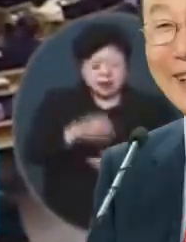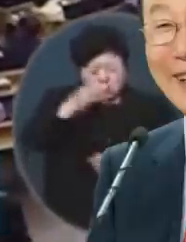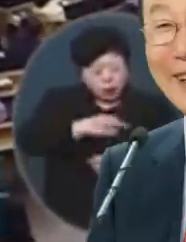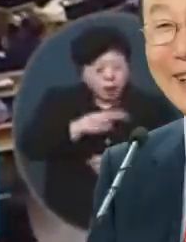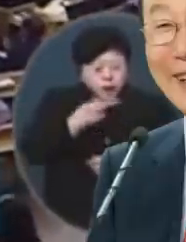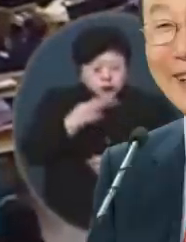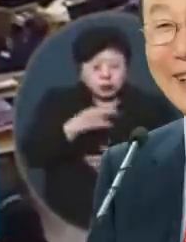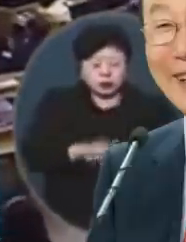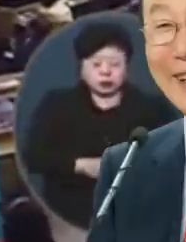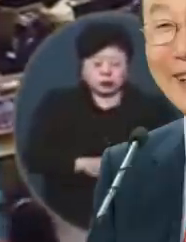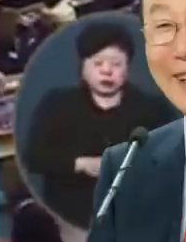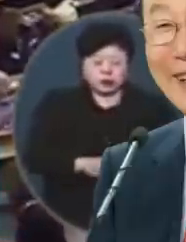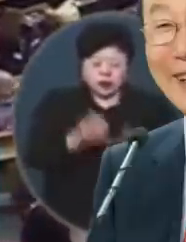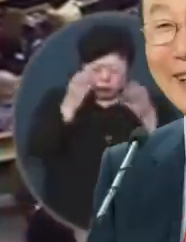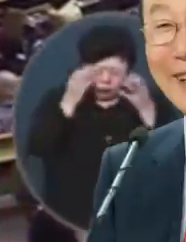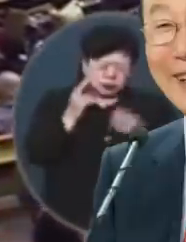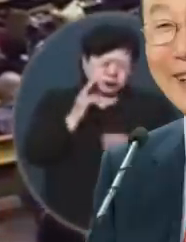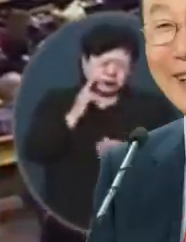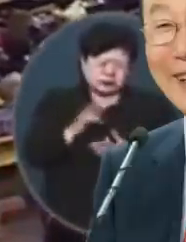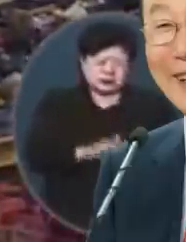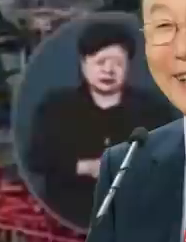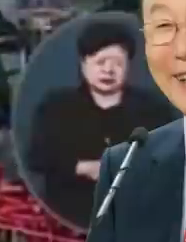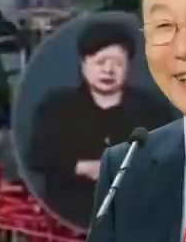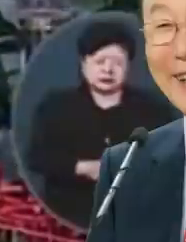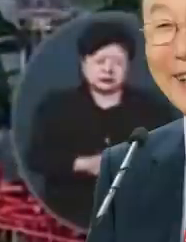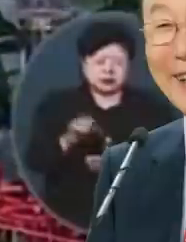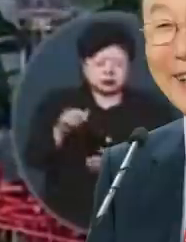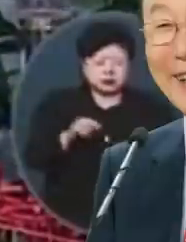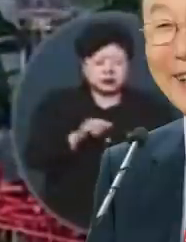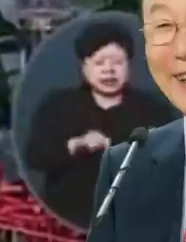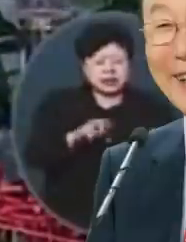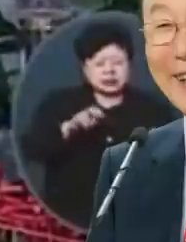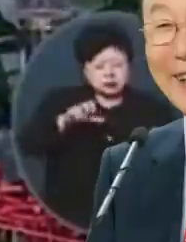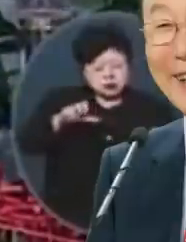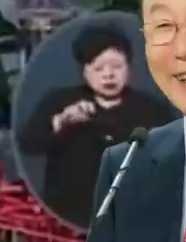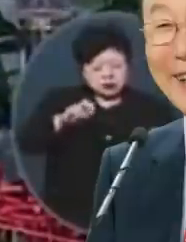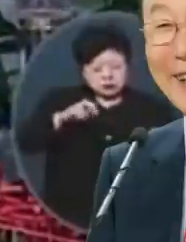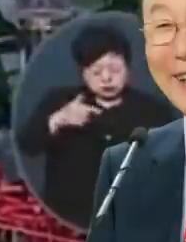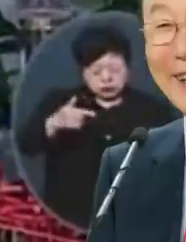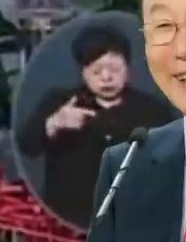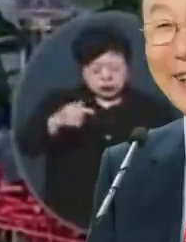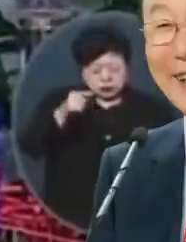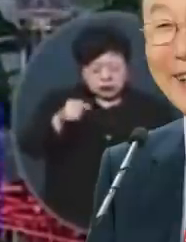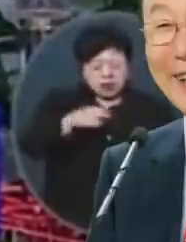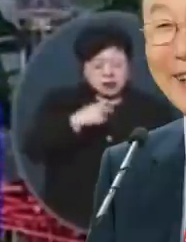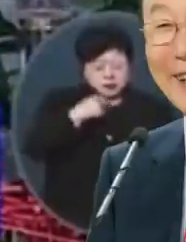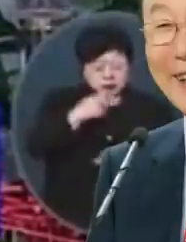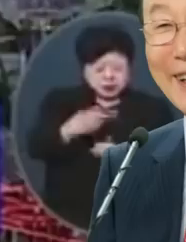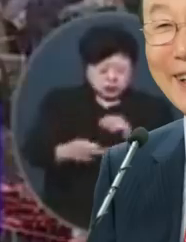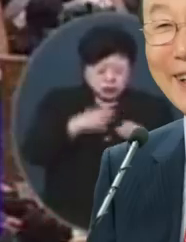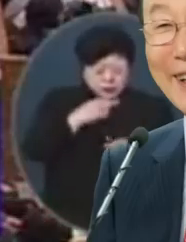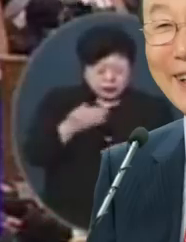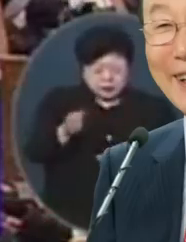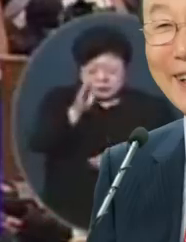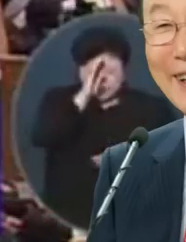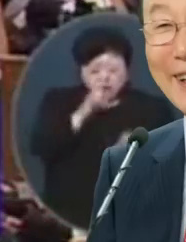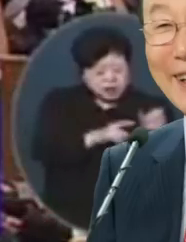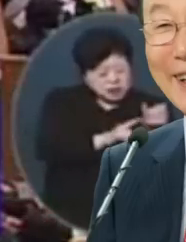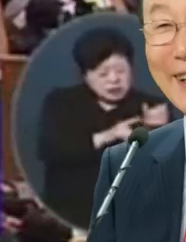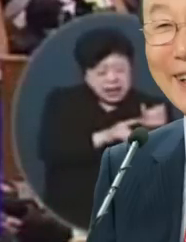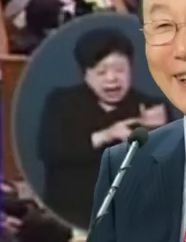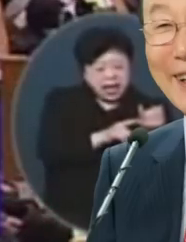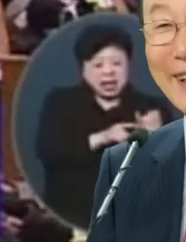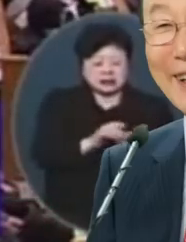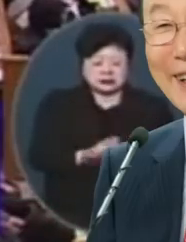없다는 것이 얼마나 고통스럽겠습니까? 마가복음 5장 25절로 26절에 보면 12회를 혈루증으로 알아 온 한